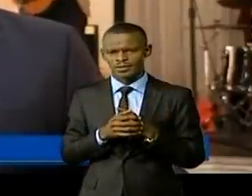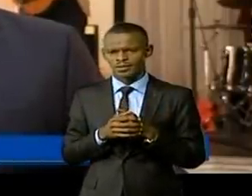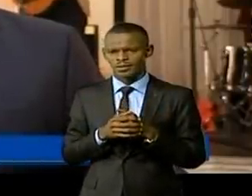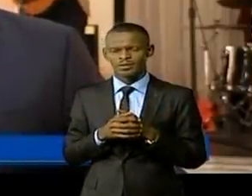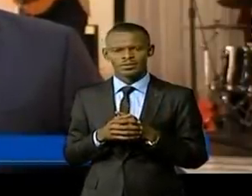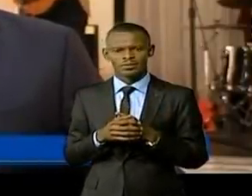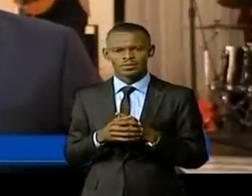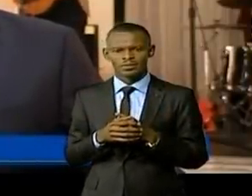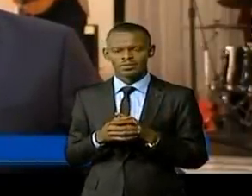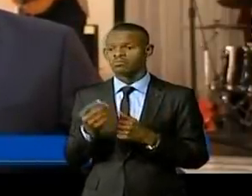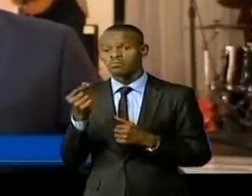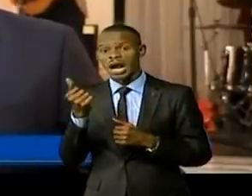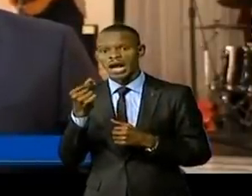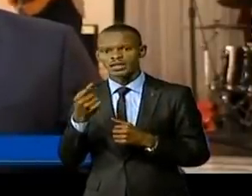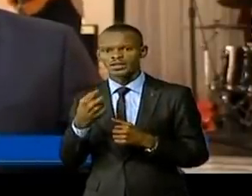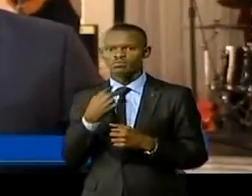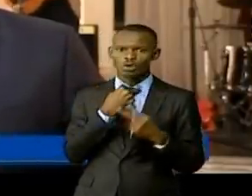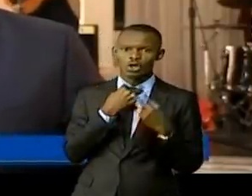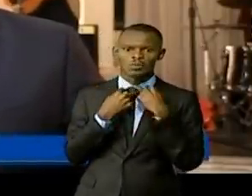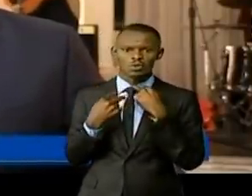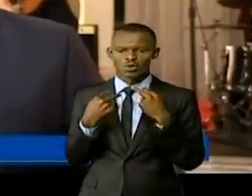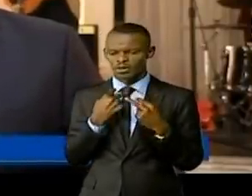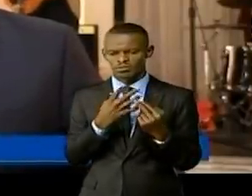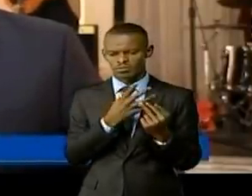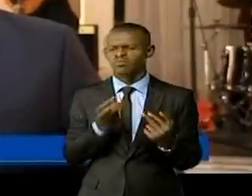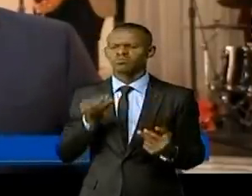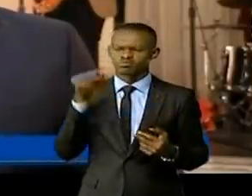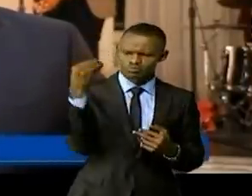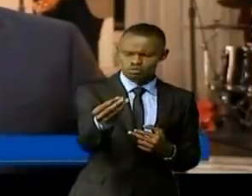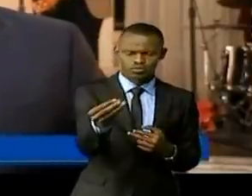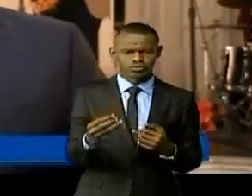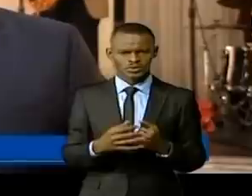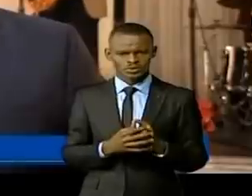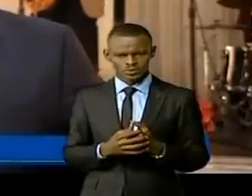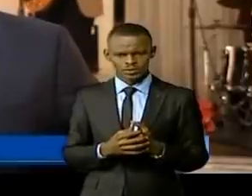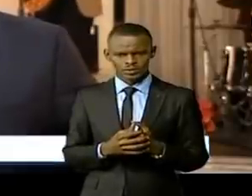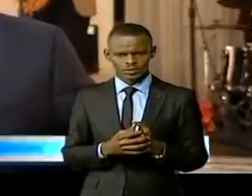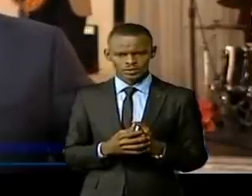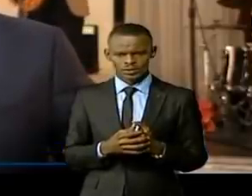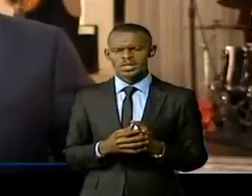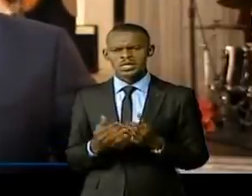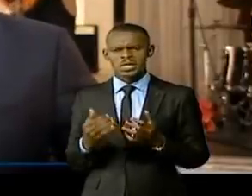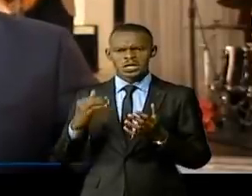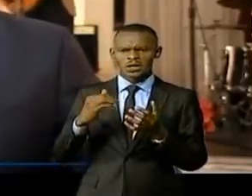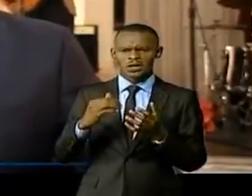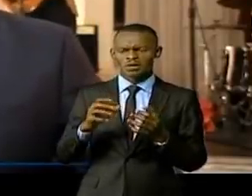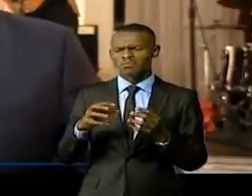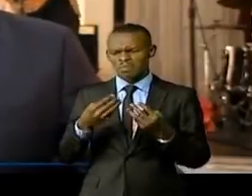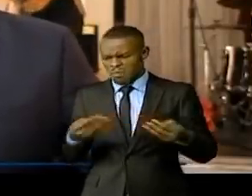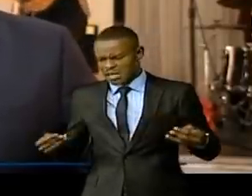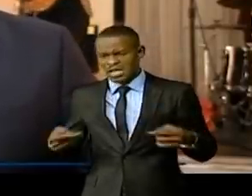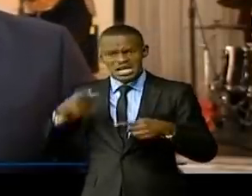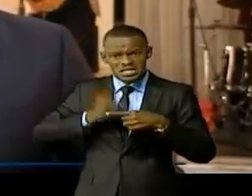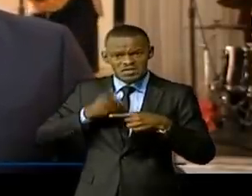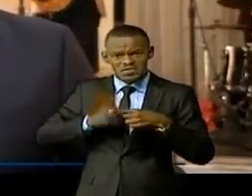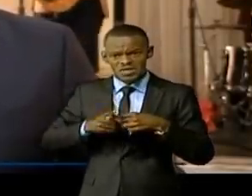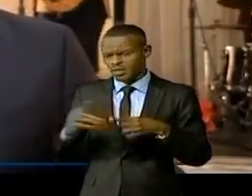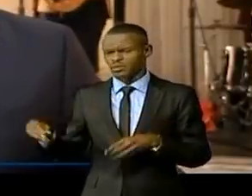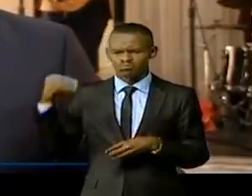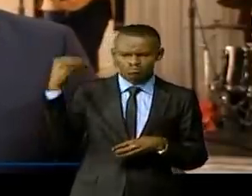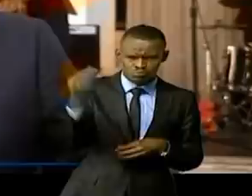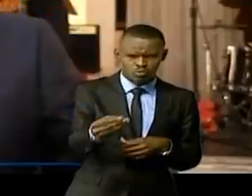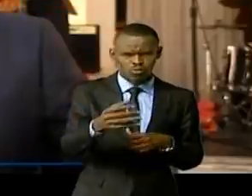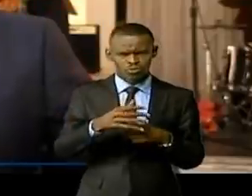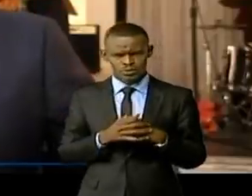millions d'euros pour le dégazage du golfe de Kabuno. Il a mené à terme l'avenant numéro 9 à la convention